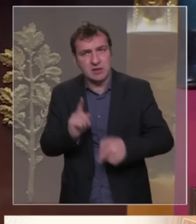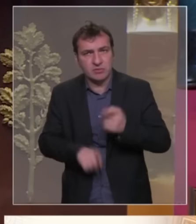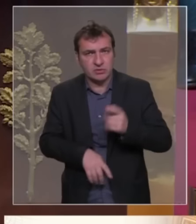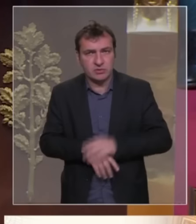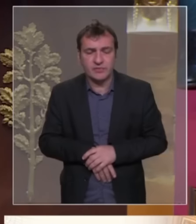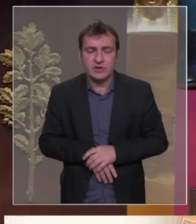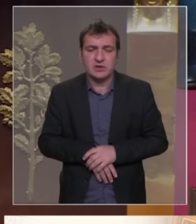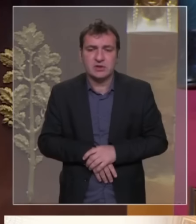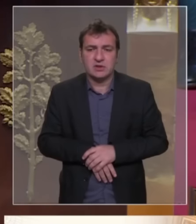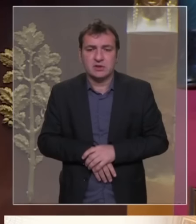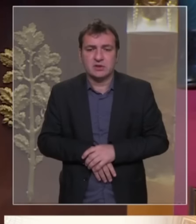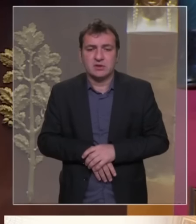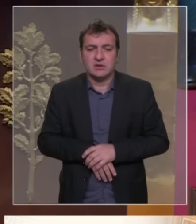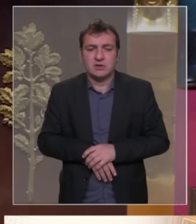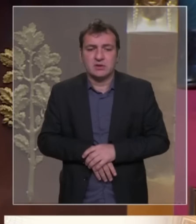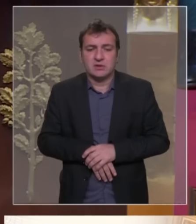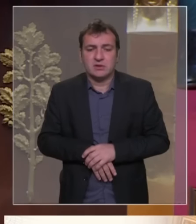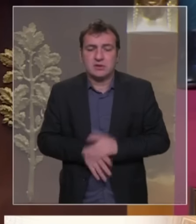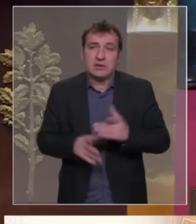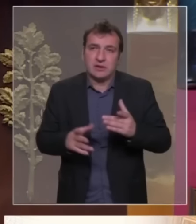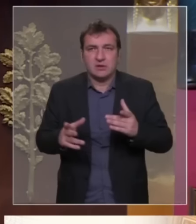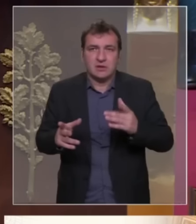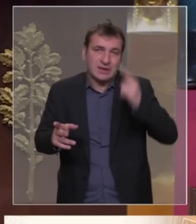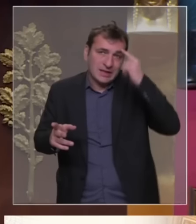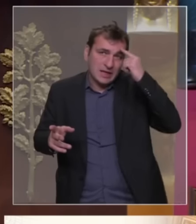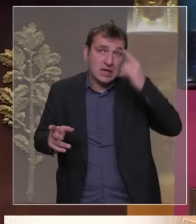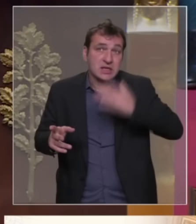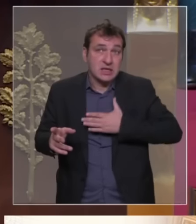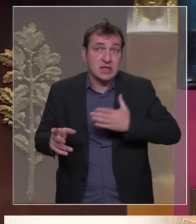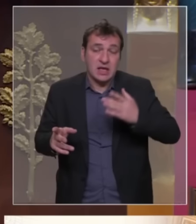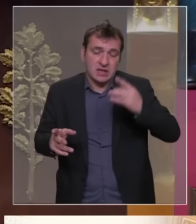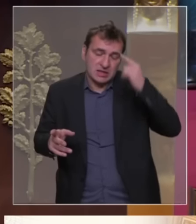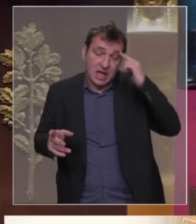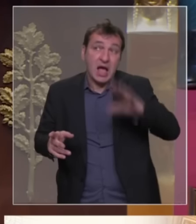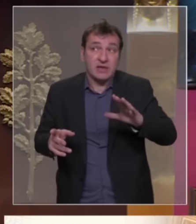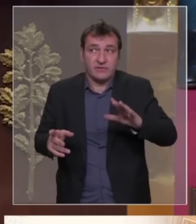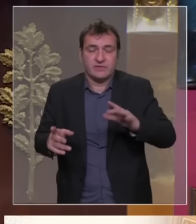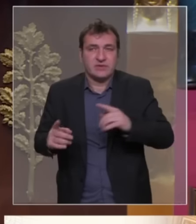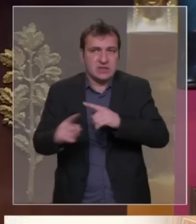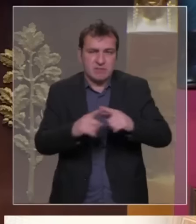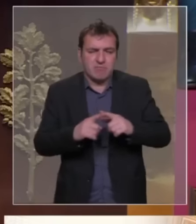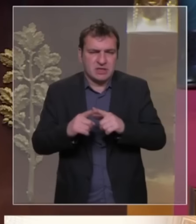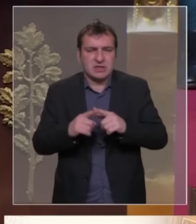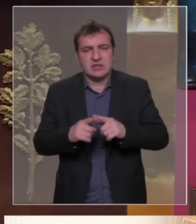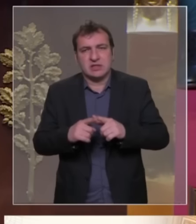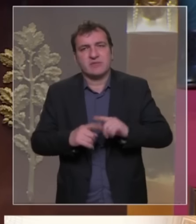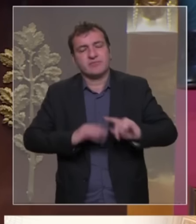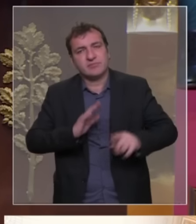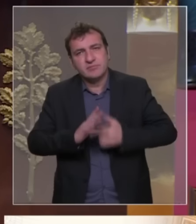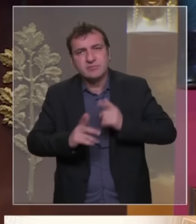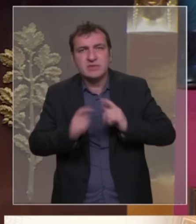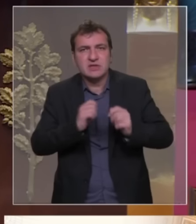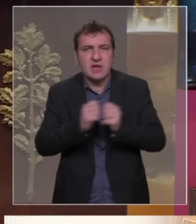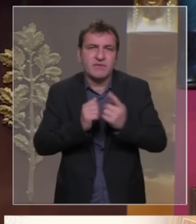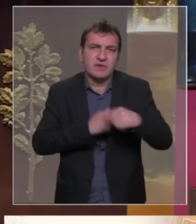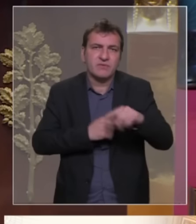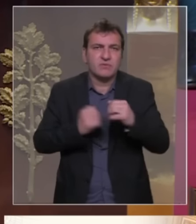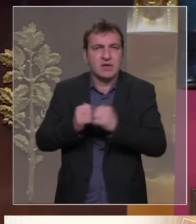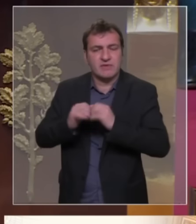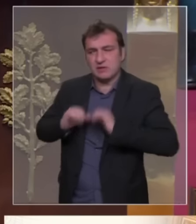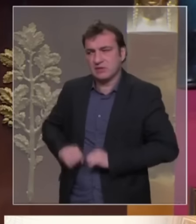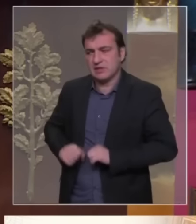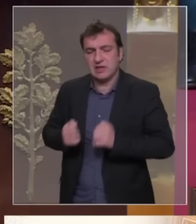étaient partagées. Nous allons reprendre le dialogue avec vous, avec le Sénat, avec les